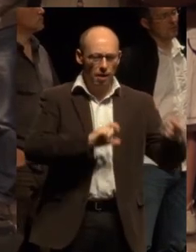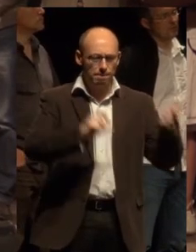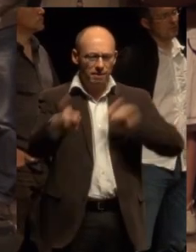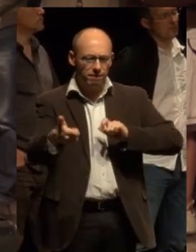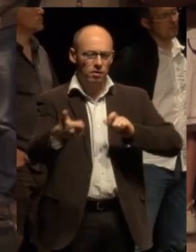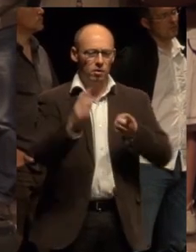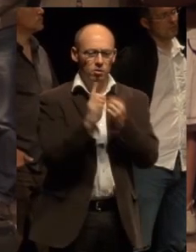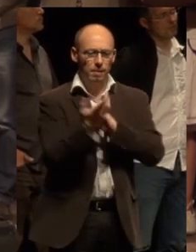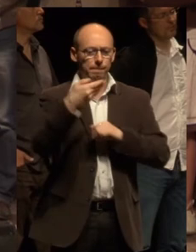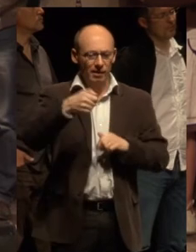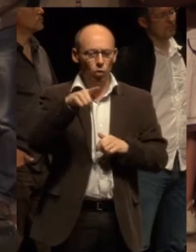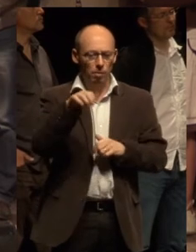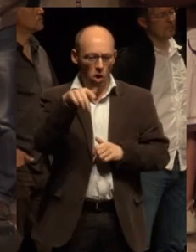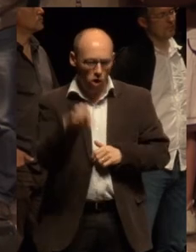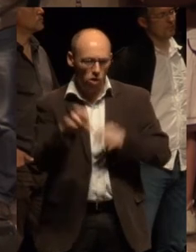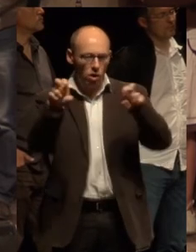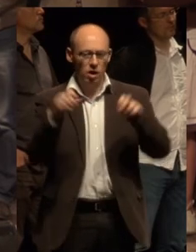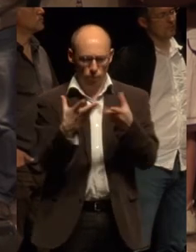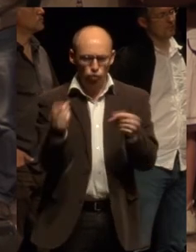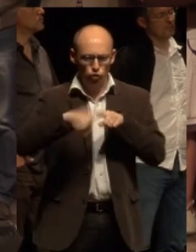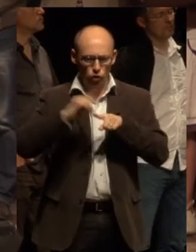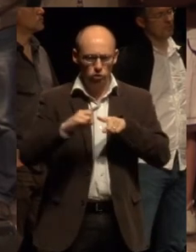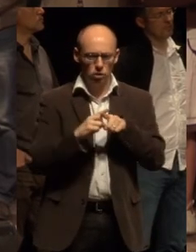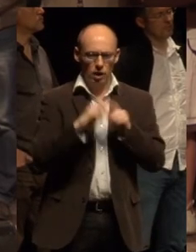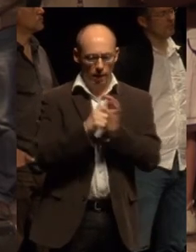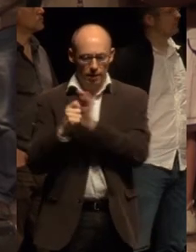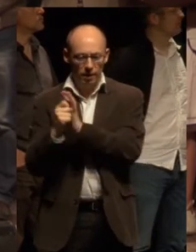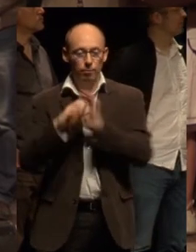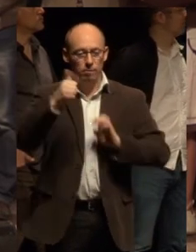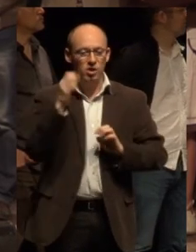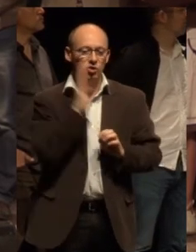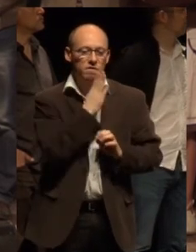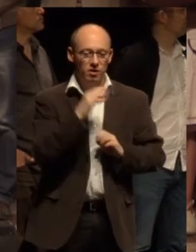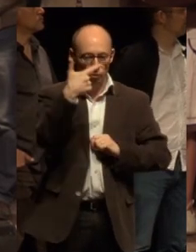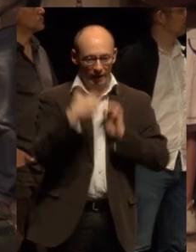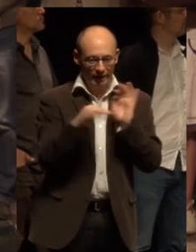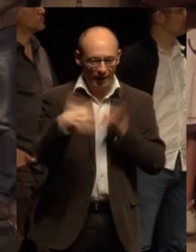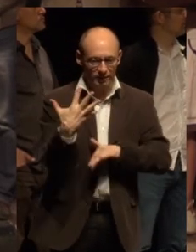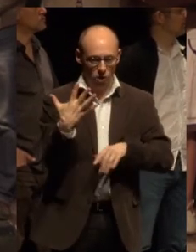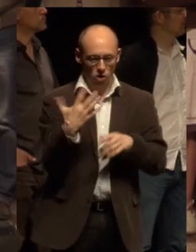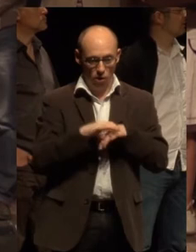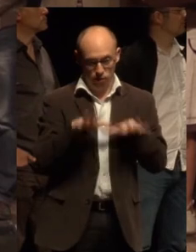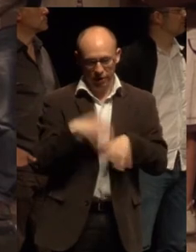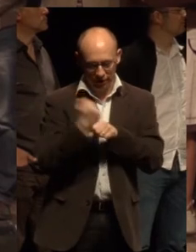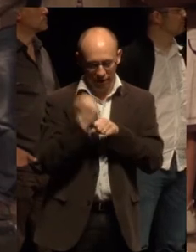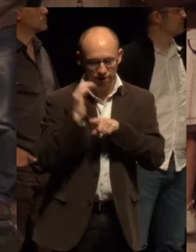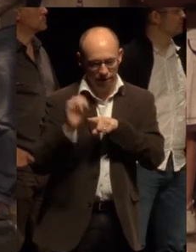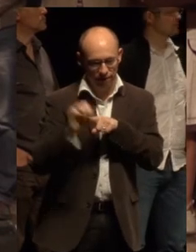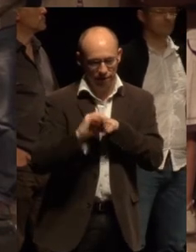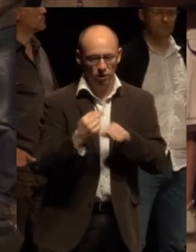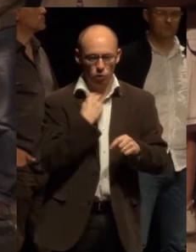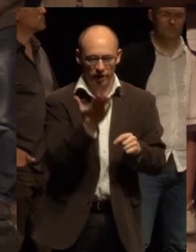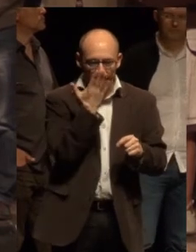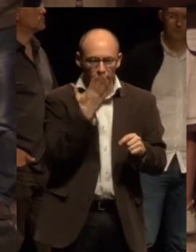sommes aujourd'hui. Il y a encore énormément à faire. C'est sûr que le calendrier du 1er janvier 2015 amène une certaine contrainte avec